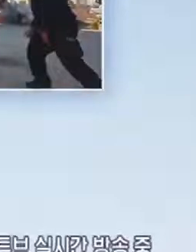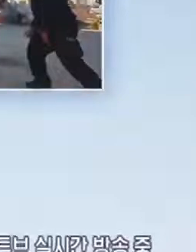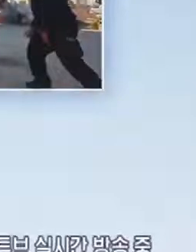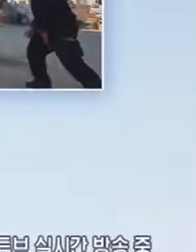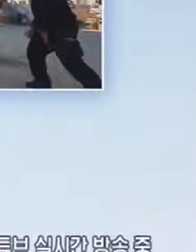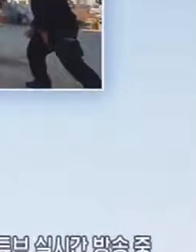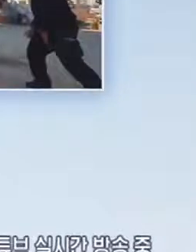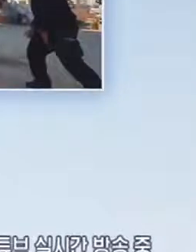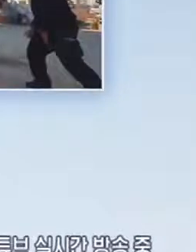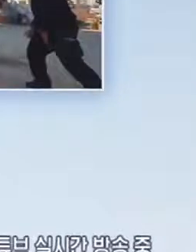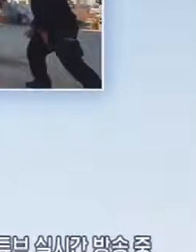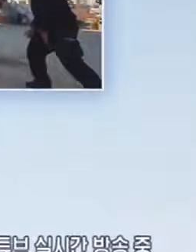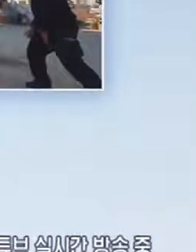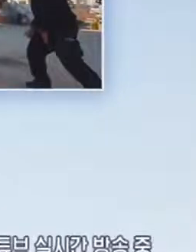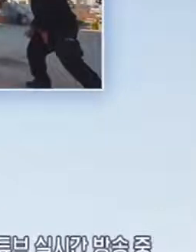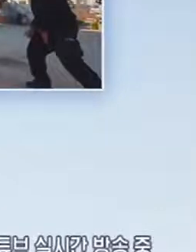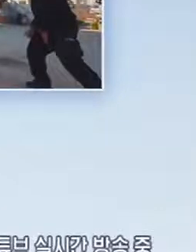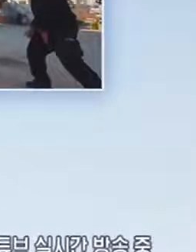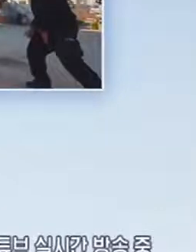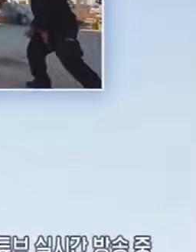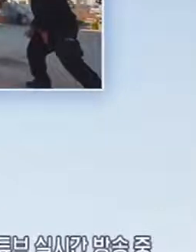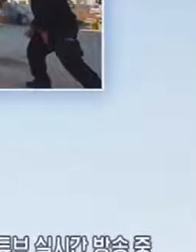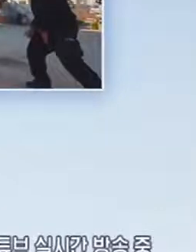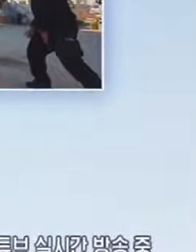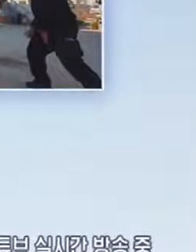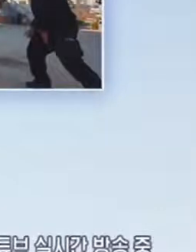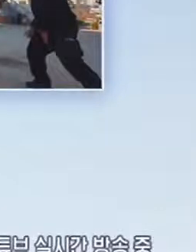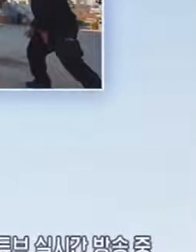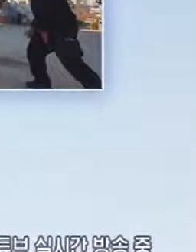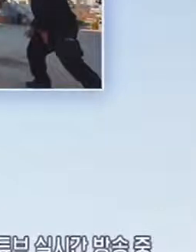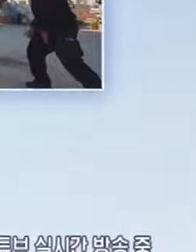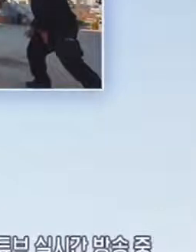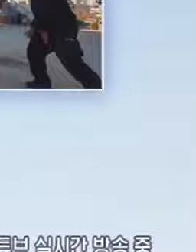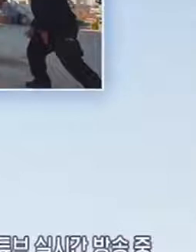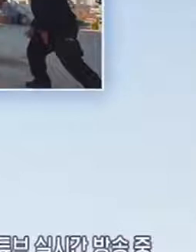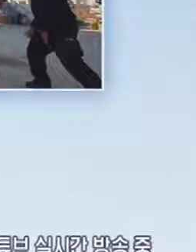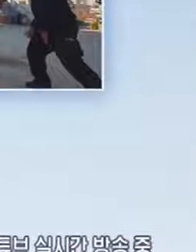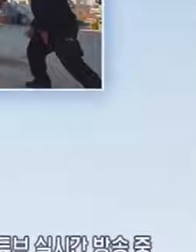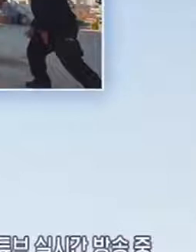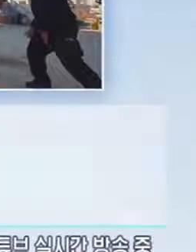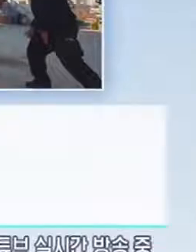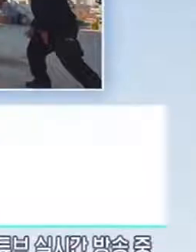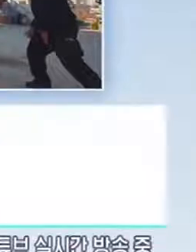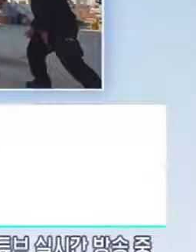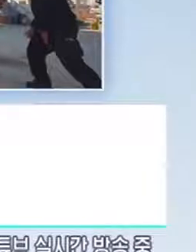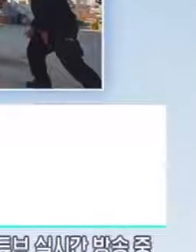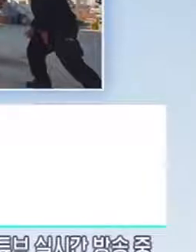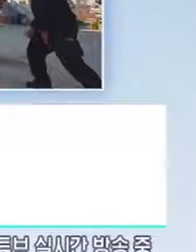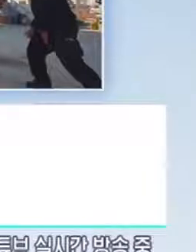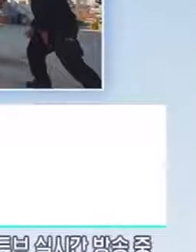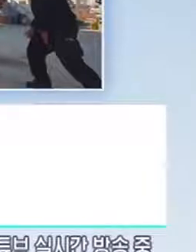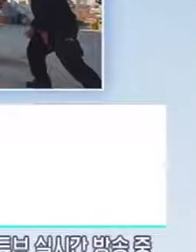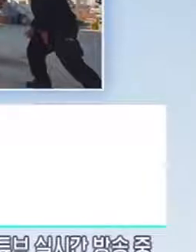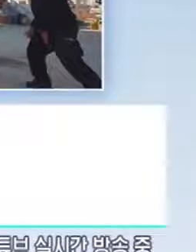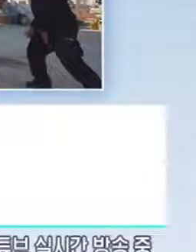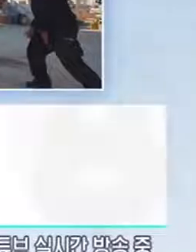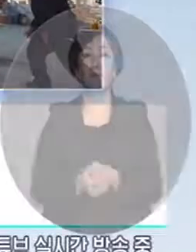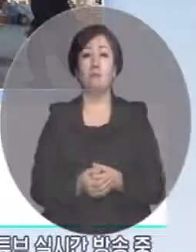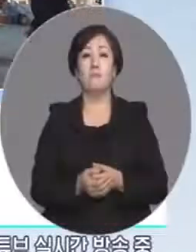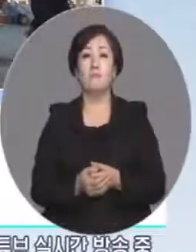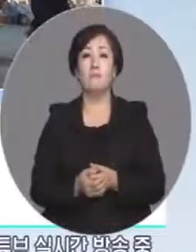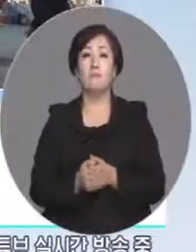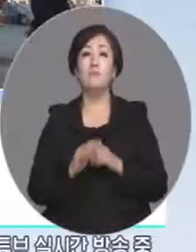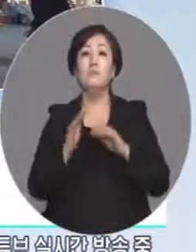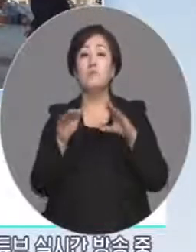브레이크 댄스로 불리는 비보잉이 이제 스포츠로 자리 잡았습니다. 비보잉을 통해 전 세계에 울산을 알리는 팀들이